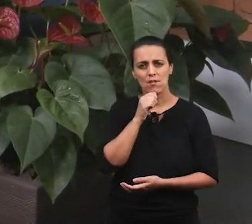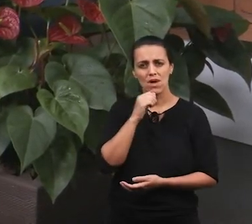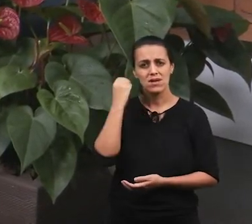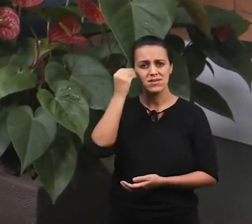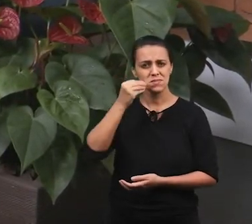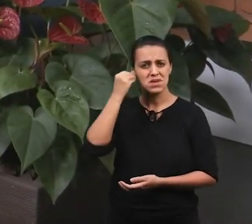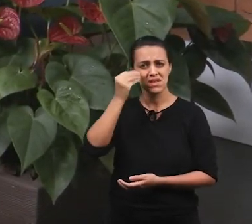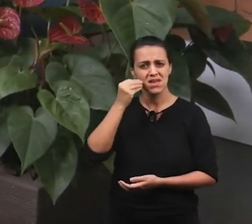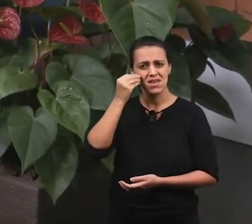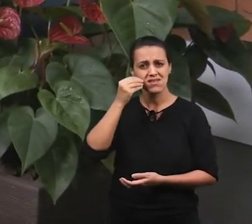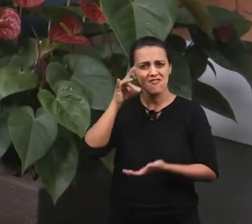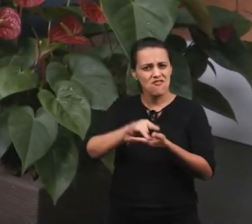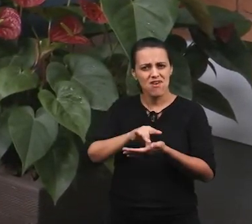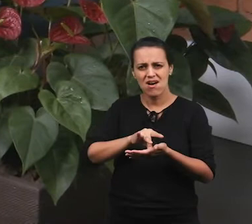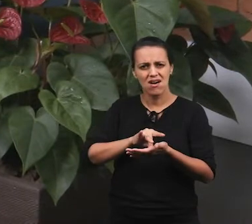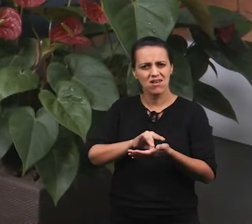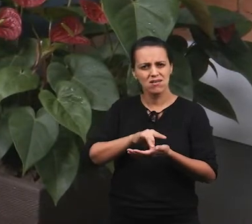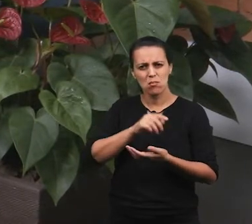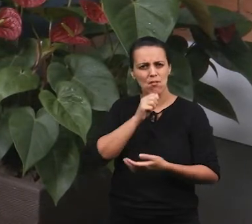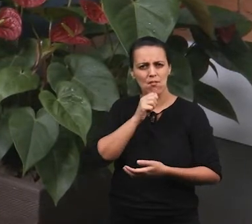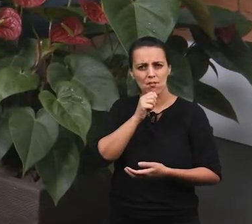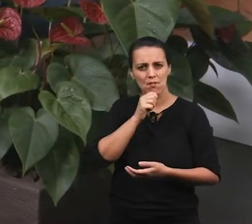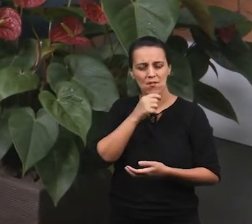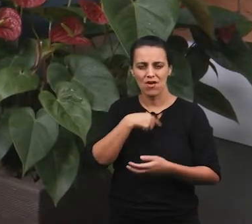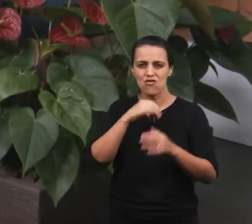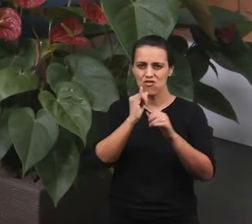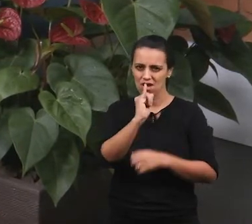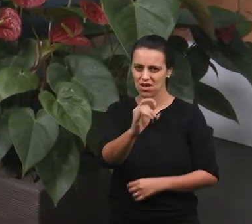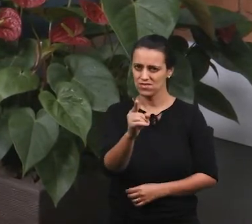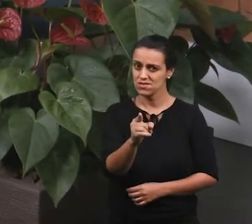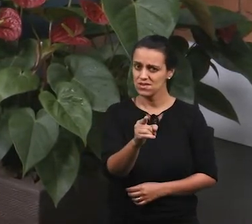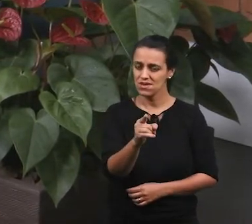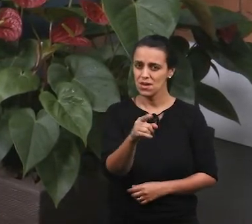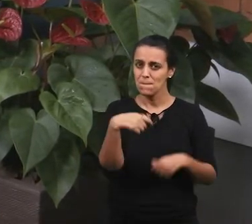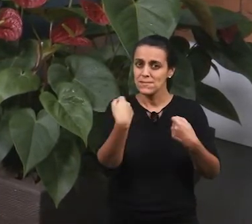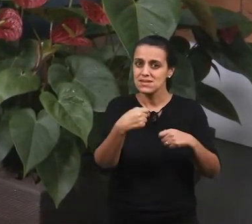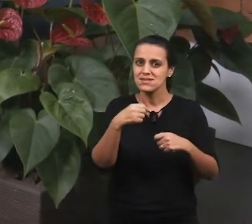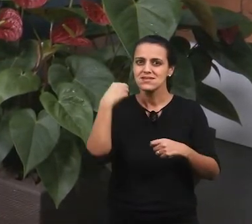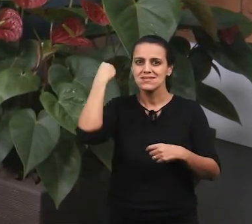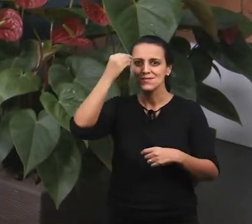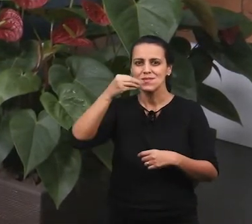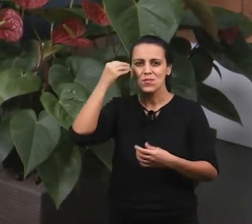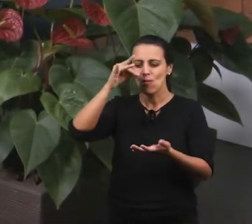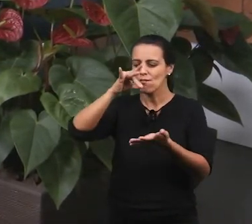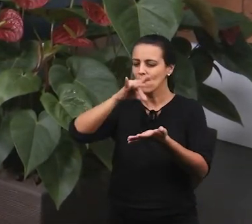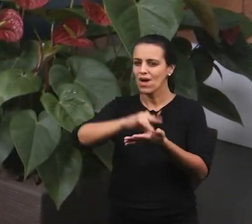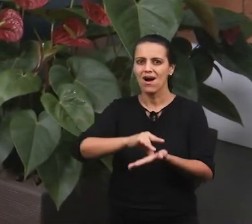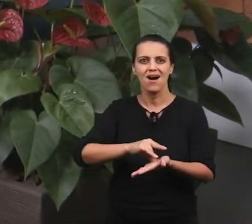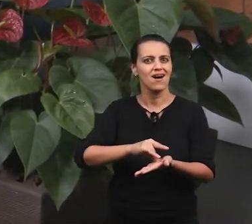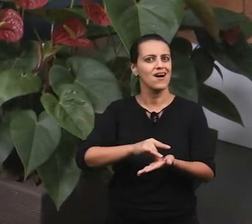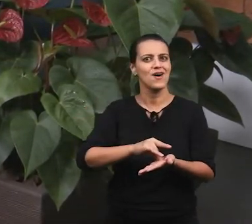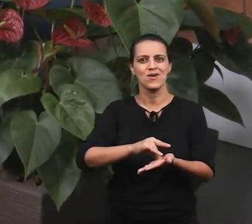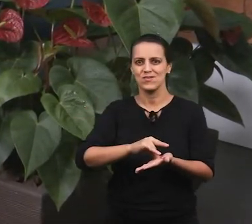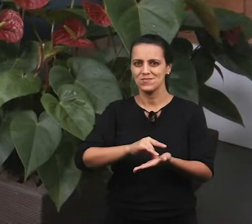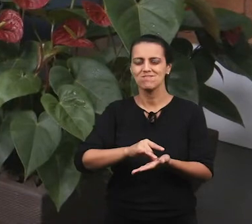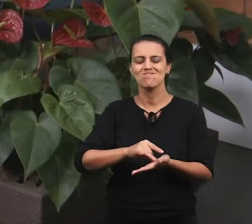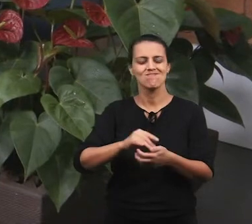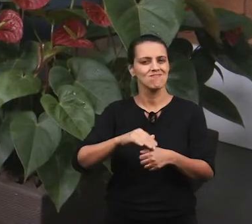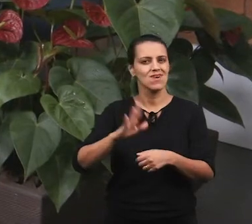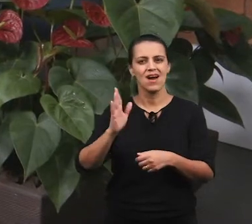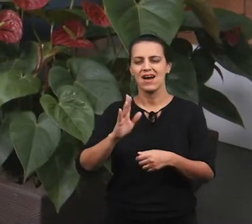не знаете Христианской Церкви Маранафа, не имели переживания с Богом, пережить личную встречу с